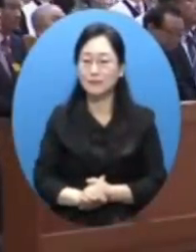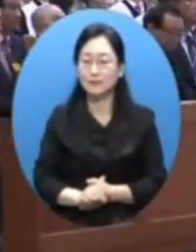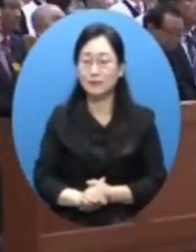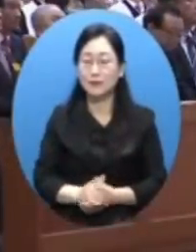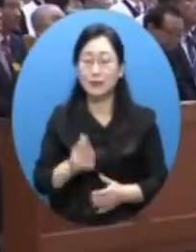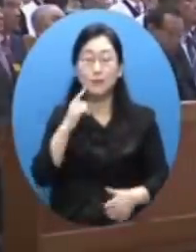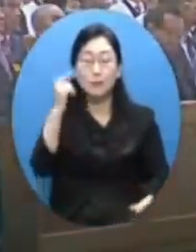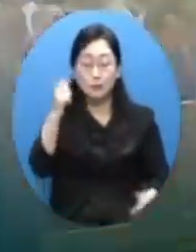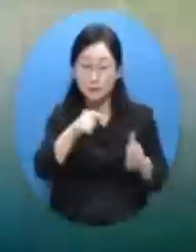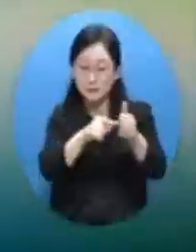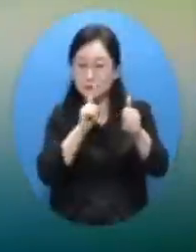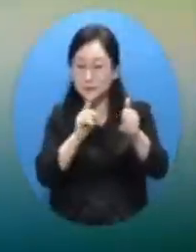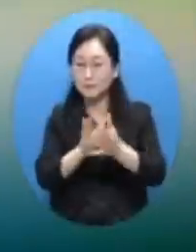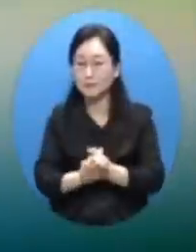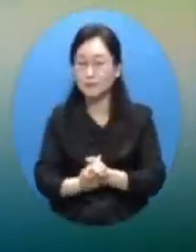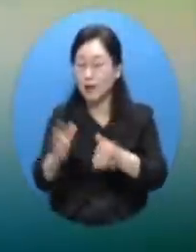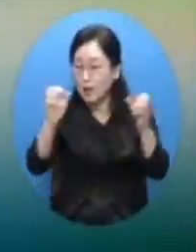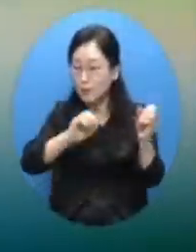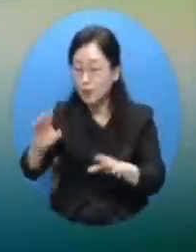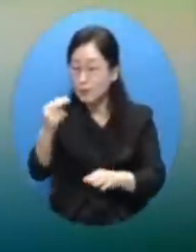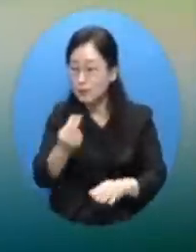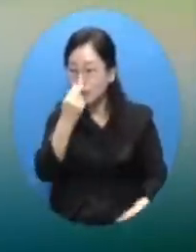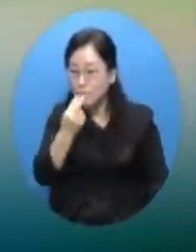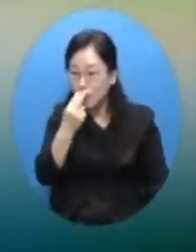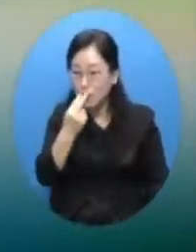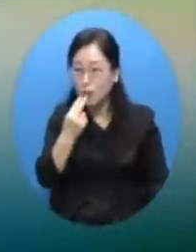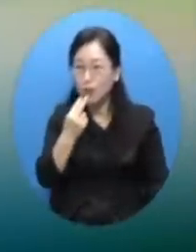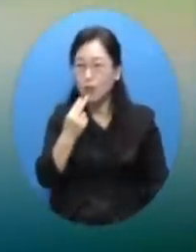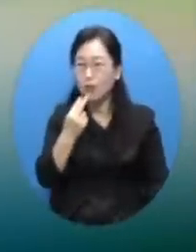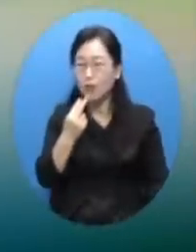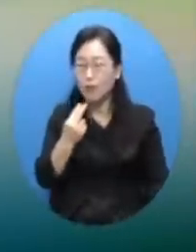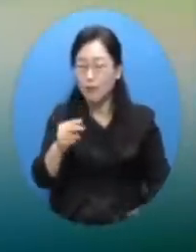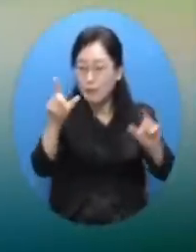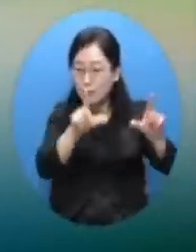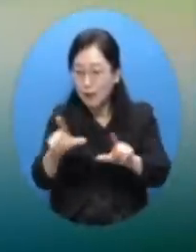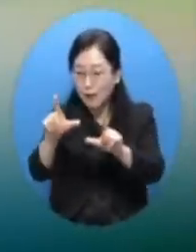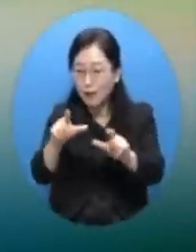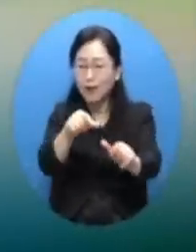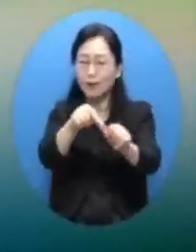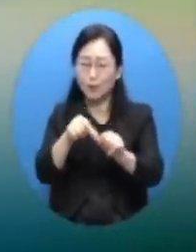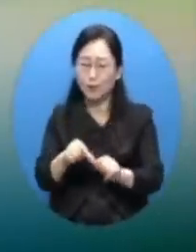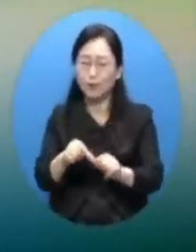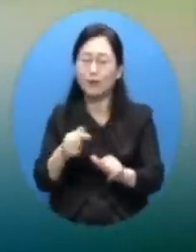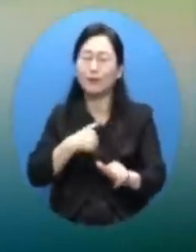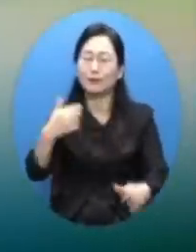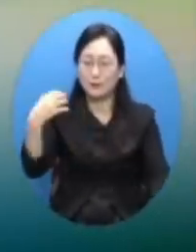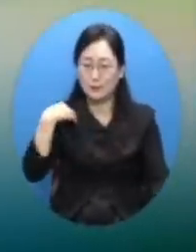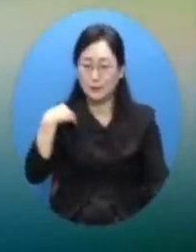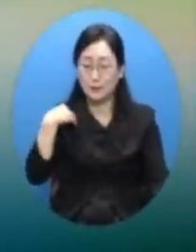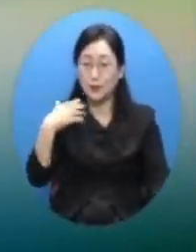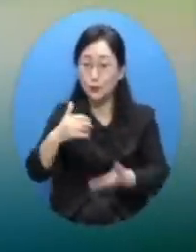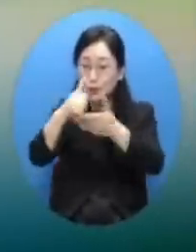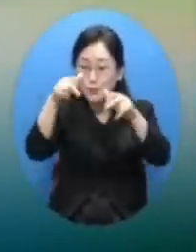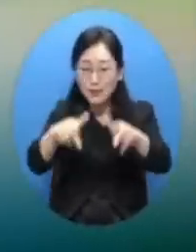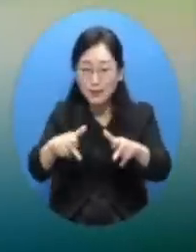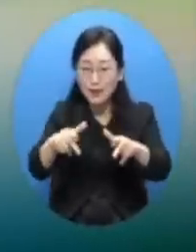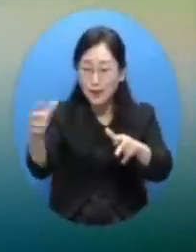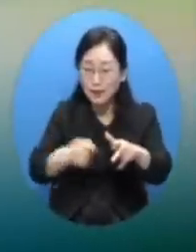목사님이 이렇게 고백하셨습니다. 버려지는 생명을 삶으로 인도하는 것이 저의 사명입니다. 주님은 장애를 갖고 이